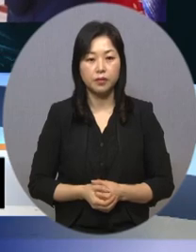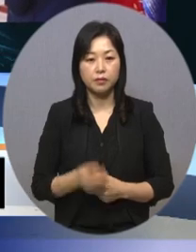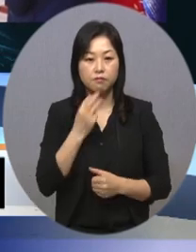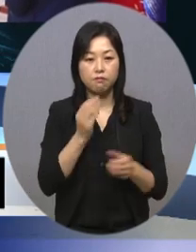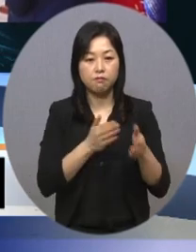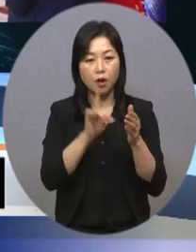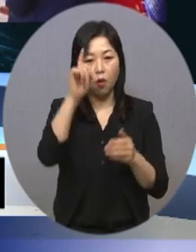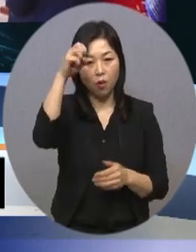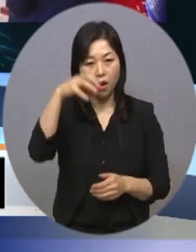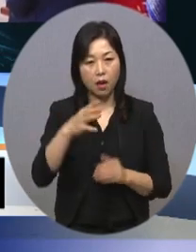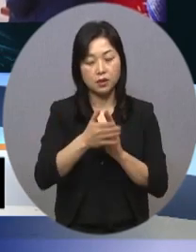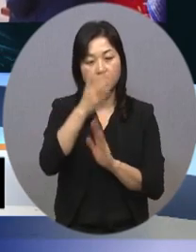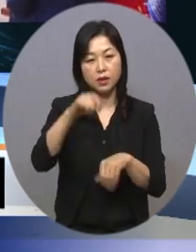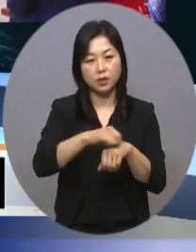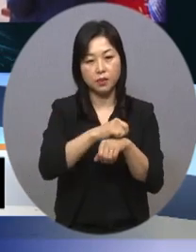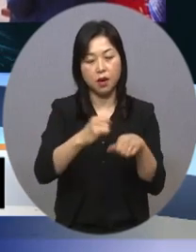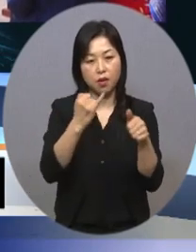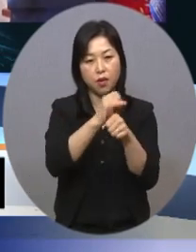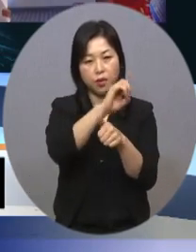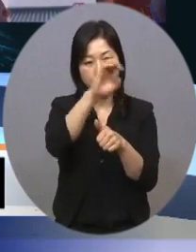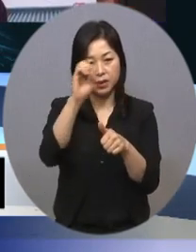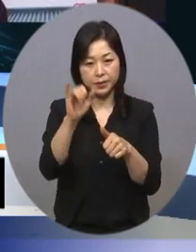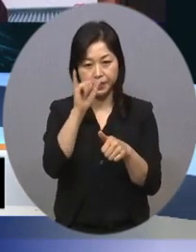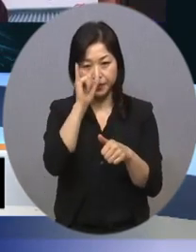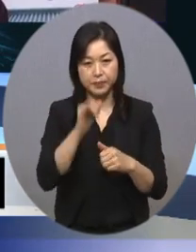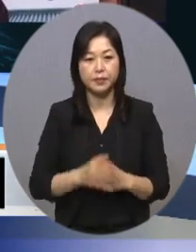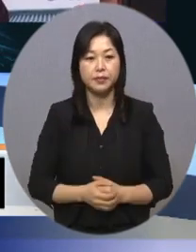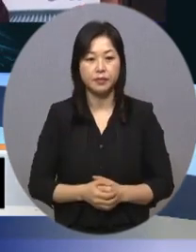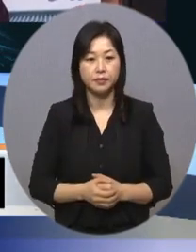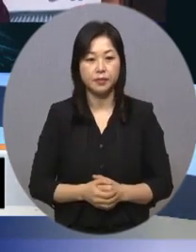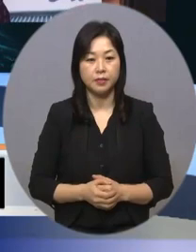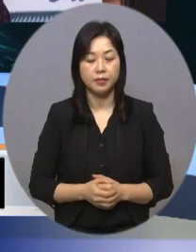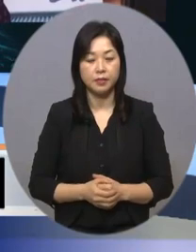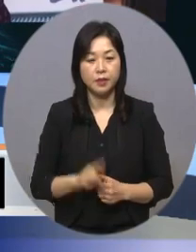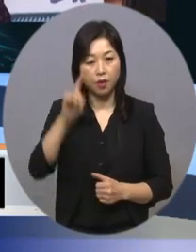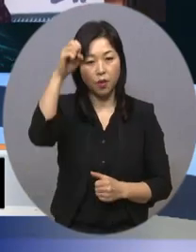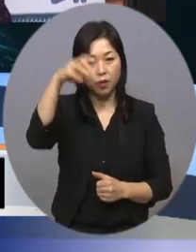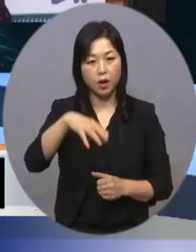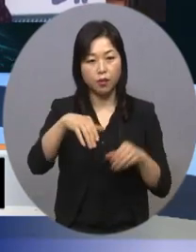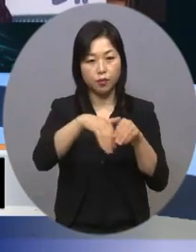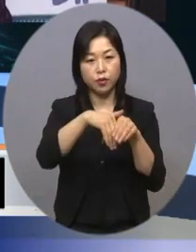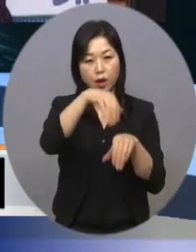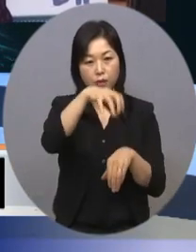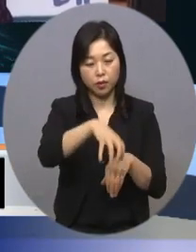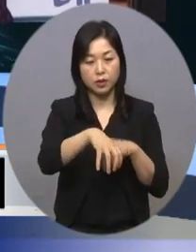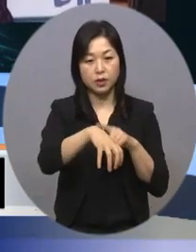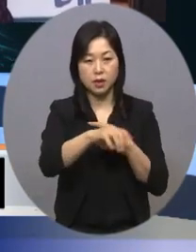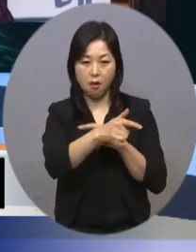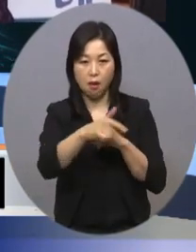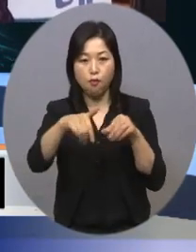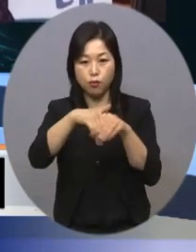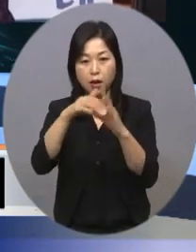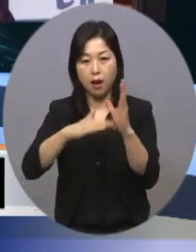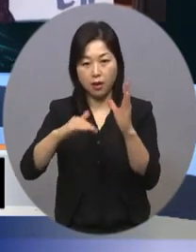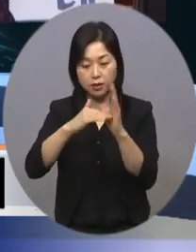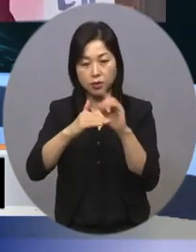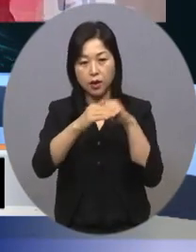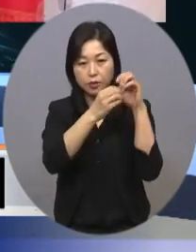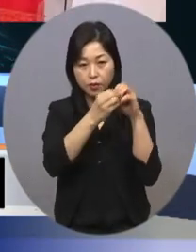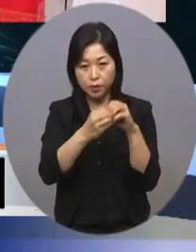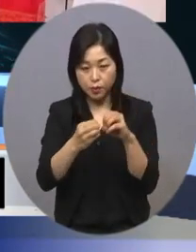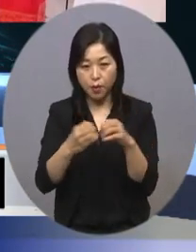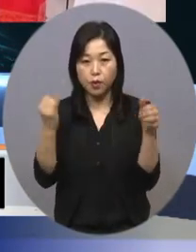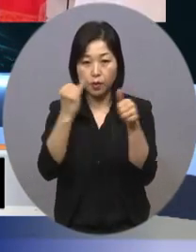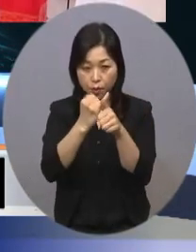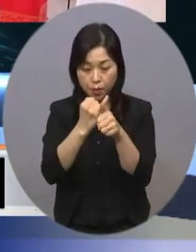경기도 고양시에서 특별한 결혼식이 열렸습니다. 고양문화원이 다문화 가정에 전통 혼례식을 경험할 수 있는